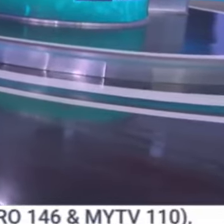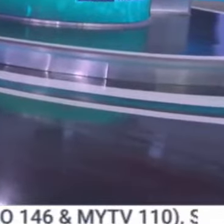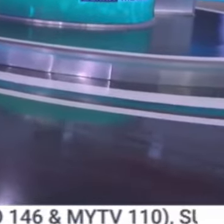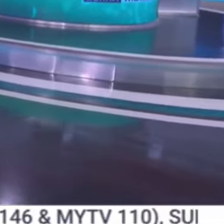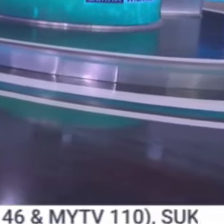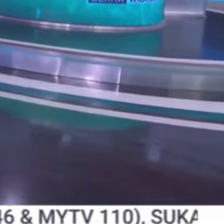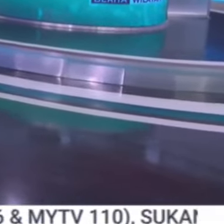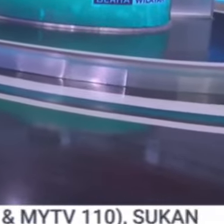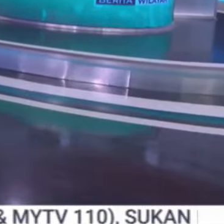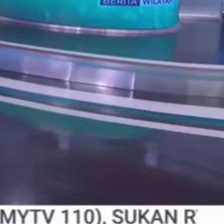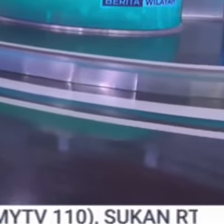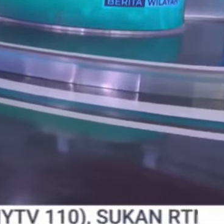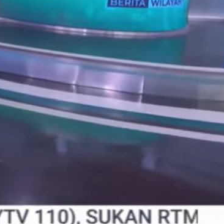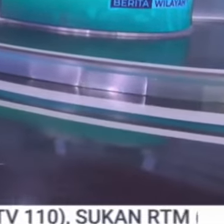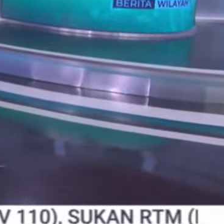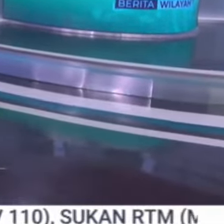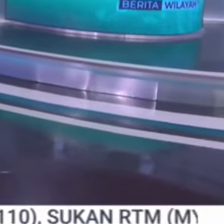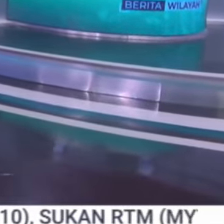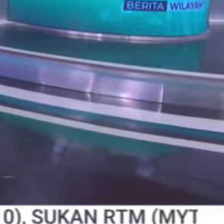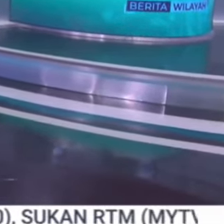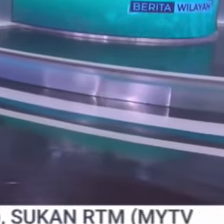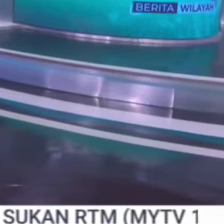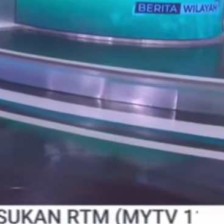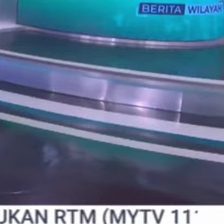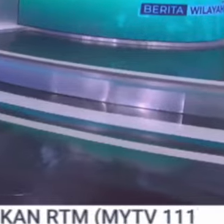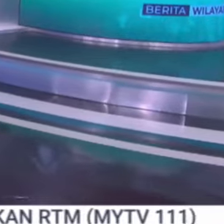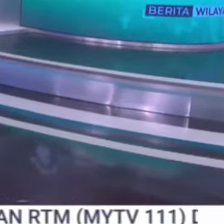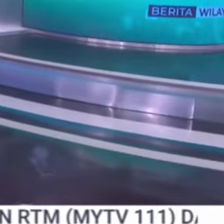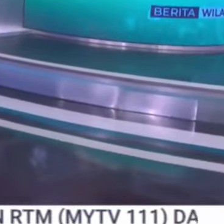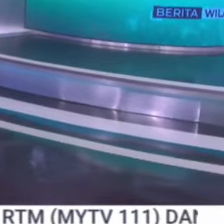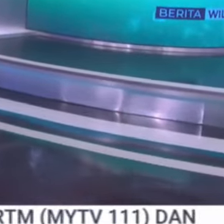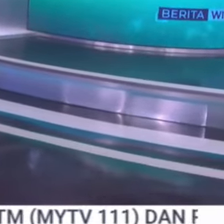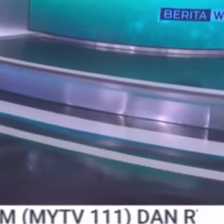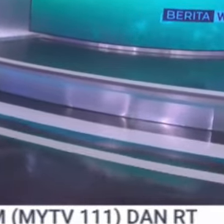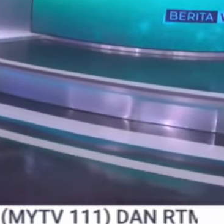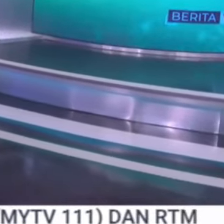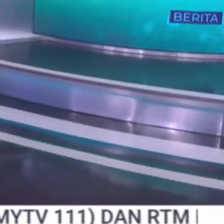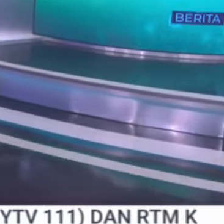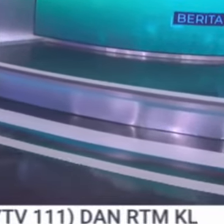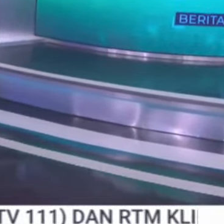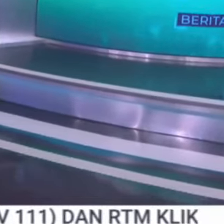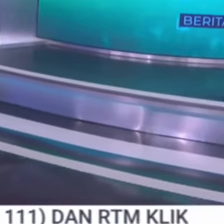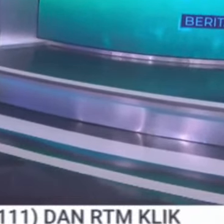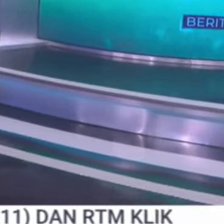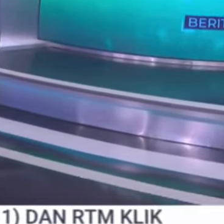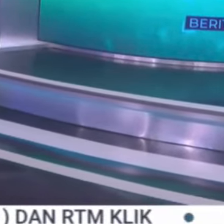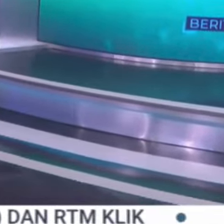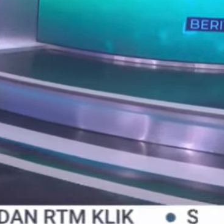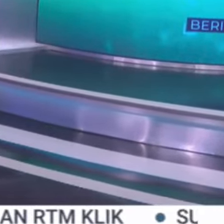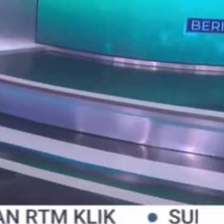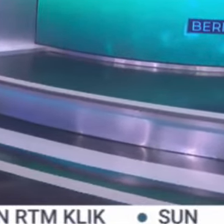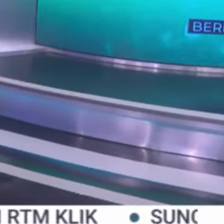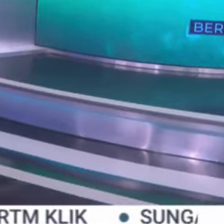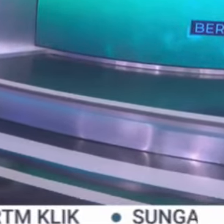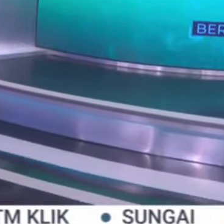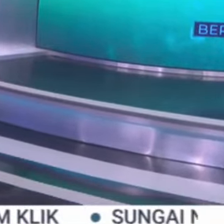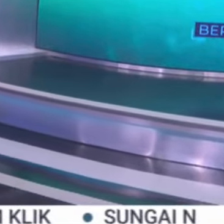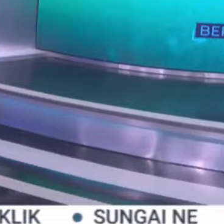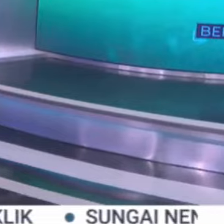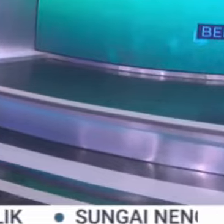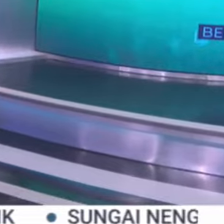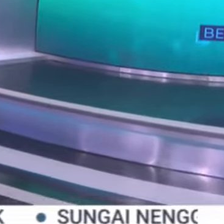Assalamualaikum, salam Malaysia Medani, berita wilayah 11 Mei 2023. Saya Azamuddin Hussein, kami bawakan paparan negeri-negeri dan